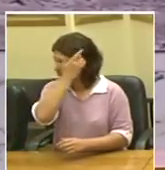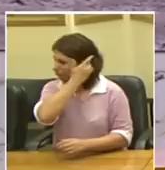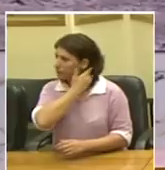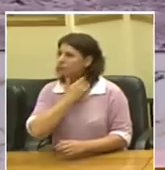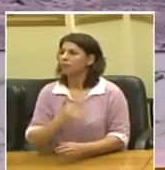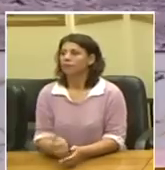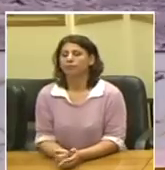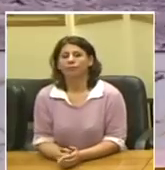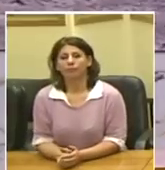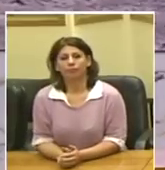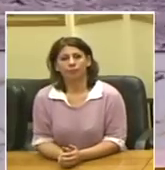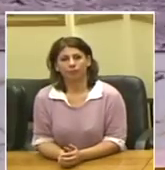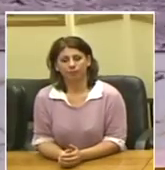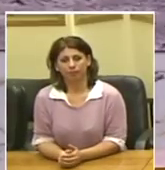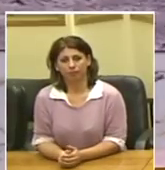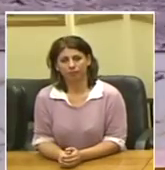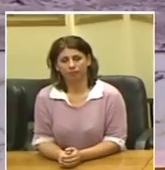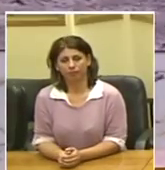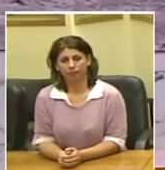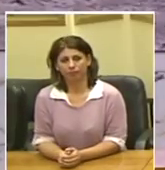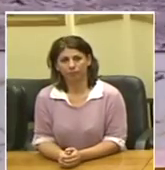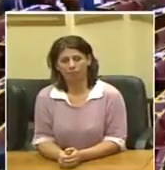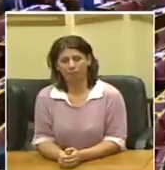συγχωρείτε. Να ξανακούσουν οι συνάδελφοι, δεν πειράζει.